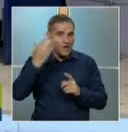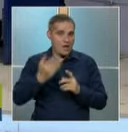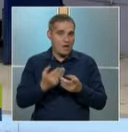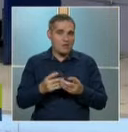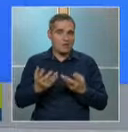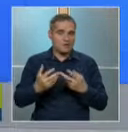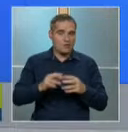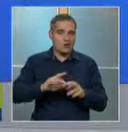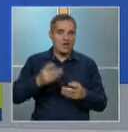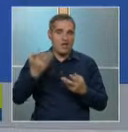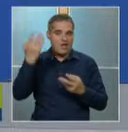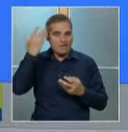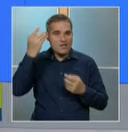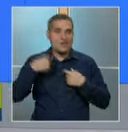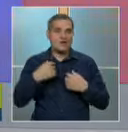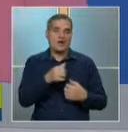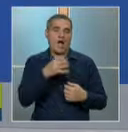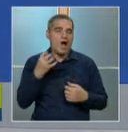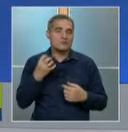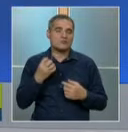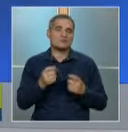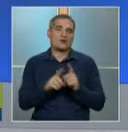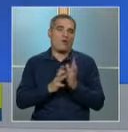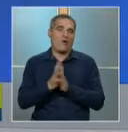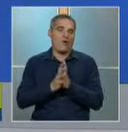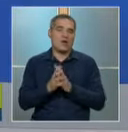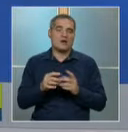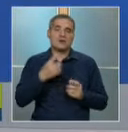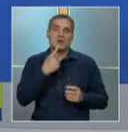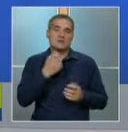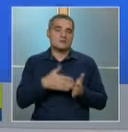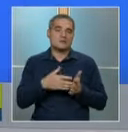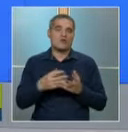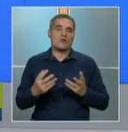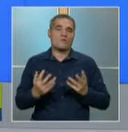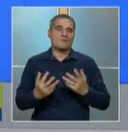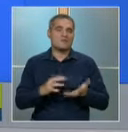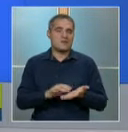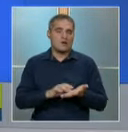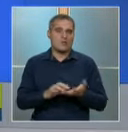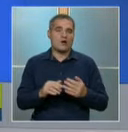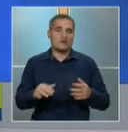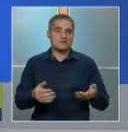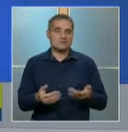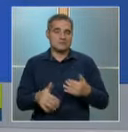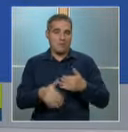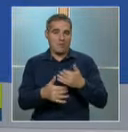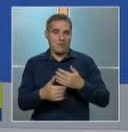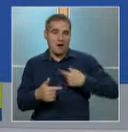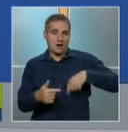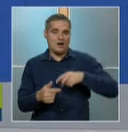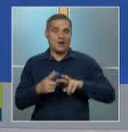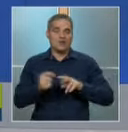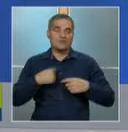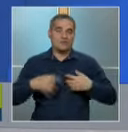по-точно вина на нашата алчност като хора? Защото технологията излиза, нали, подпомагани. Обаче ние вече